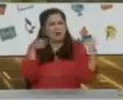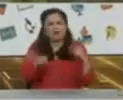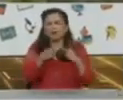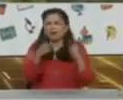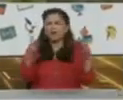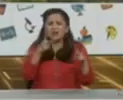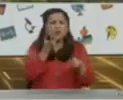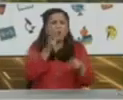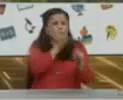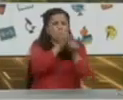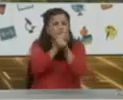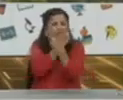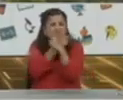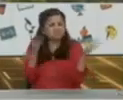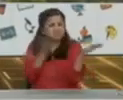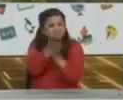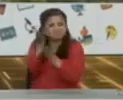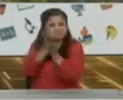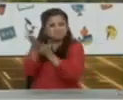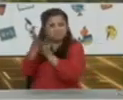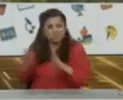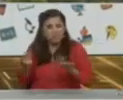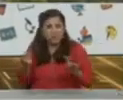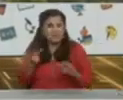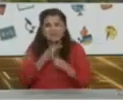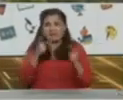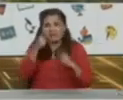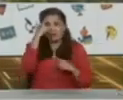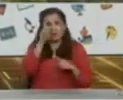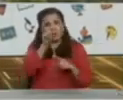है, नेचर ऑफ जॉब्स है